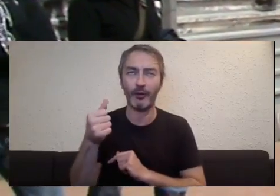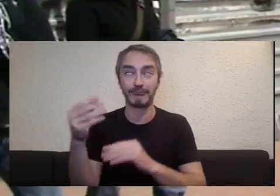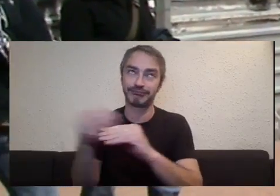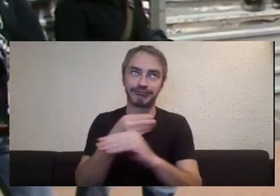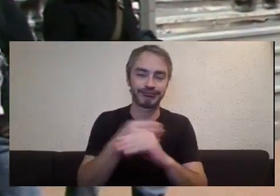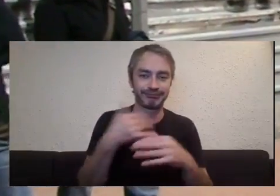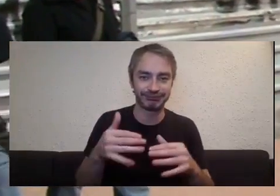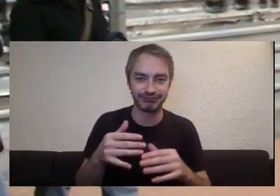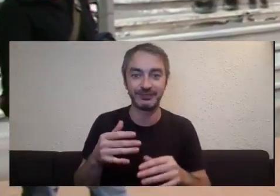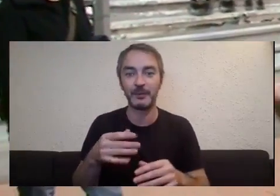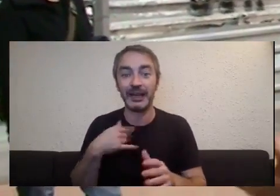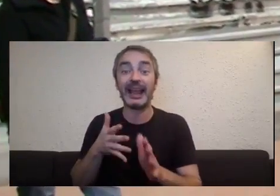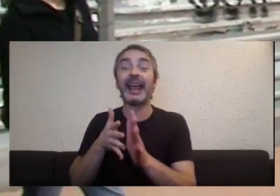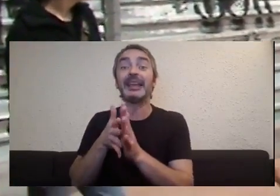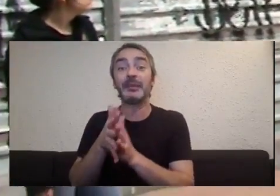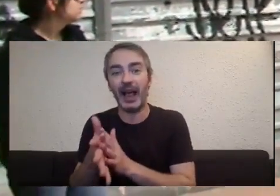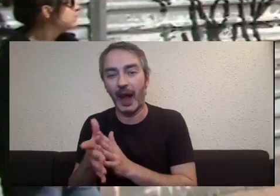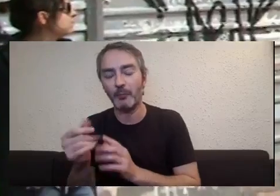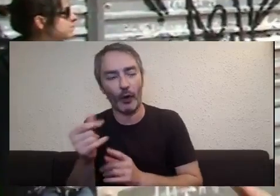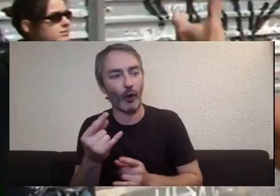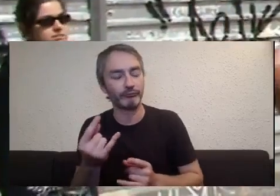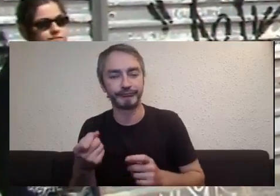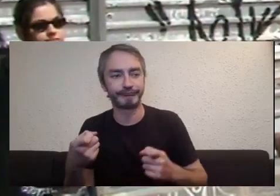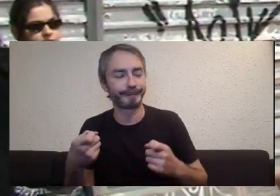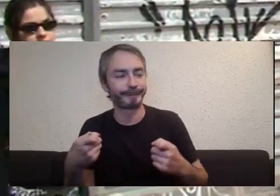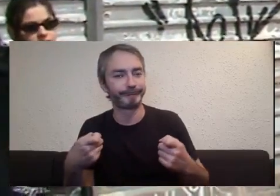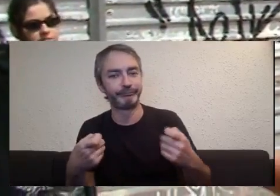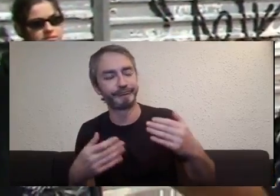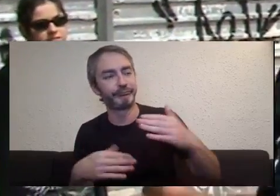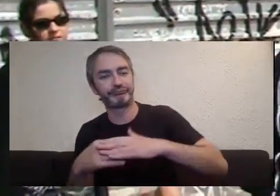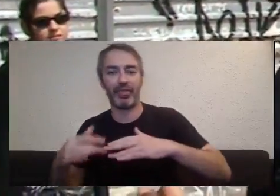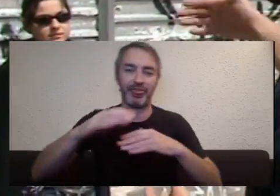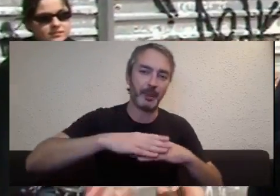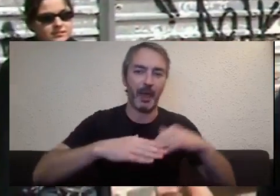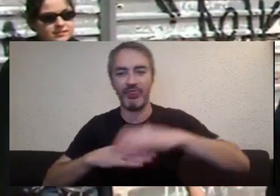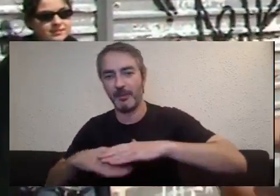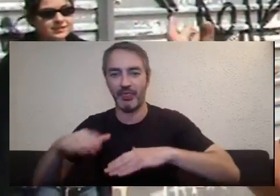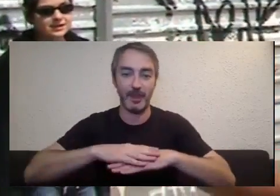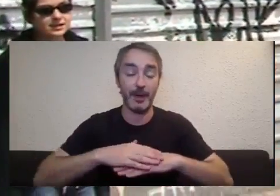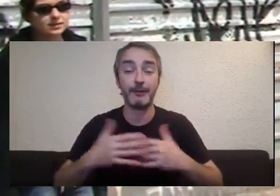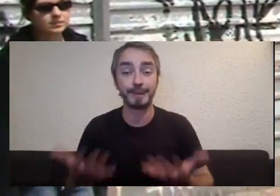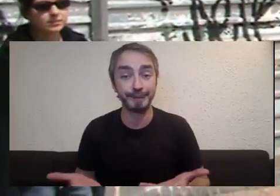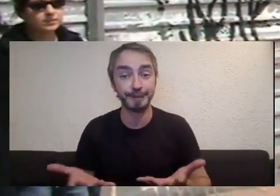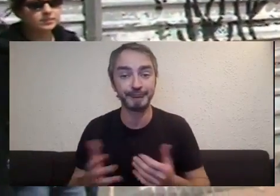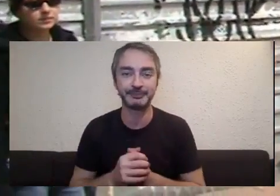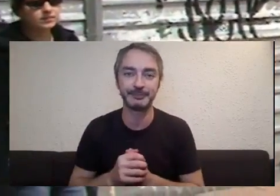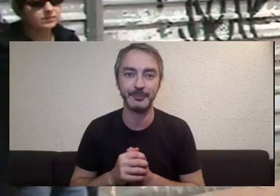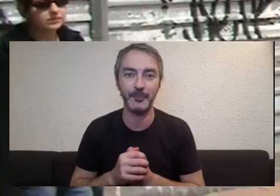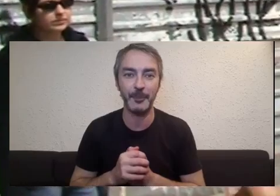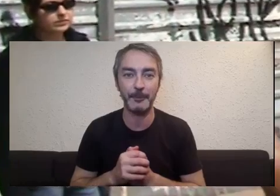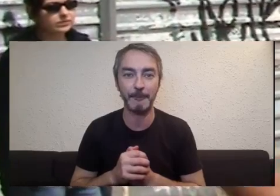que la història una miqueta d'aquesta casa va ser una mica contradictòria perquè si intentàvem fer una història, doncs la realitat dels altres una mica ens trepitjava,